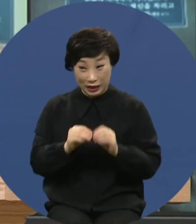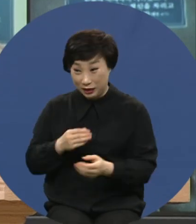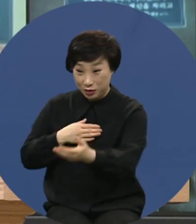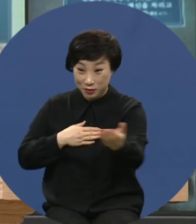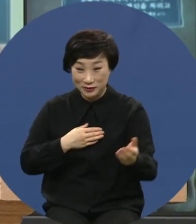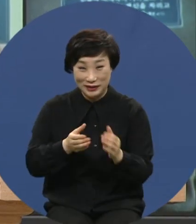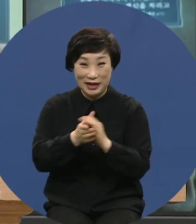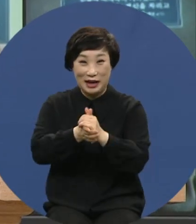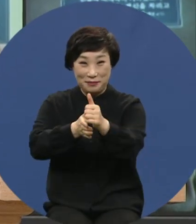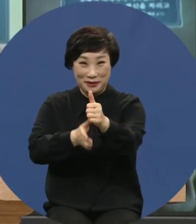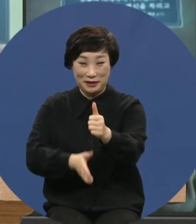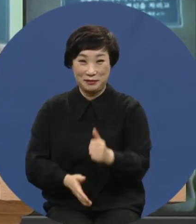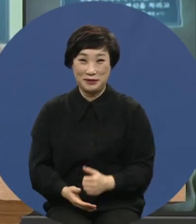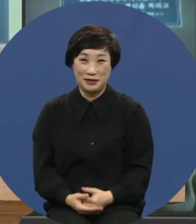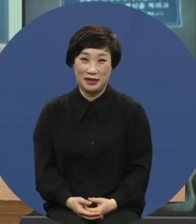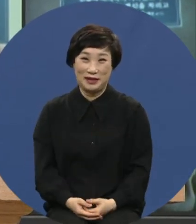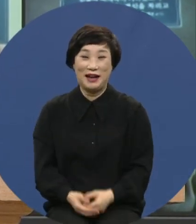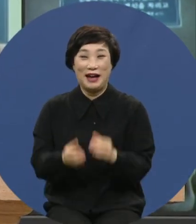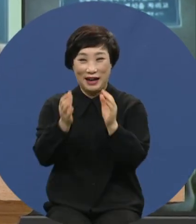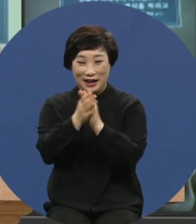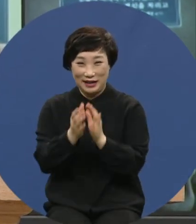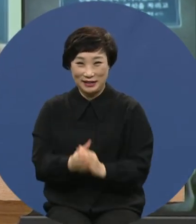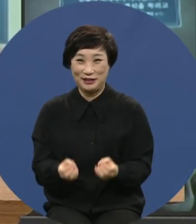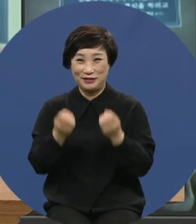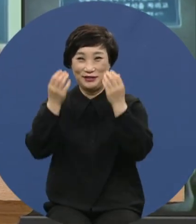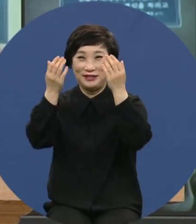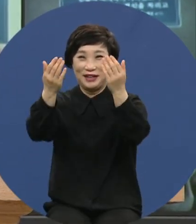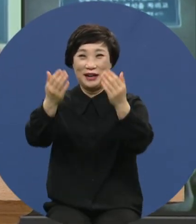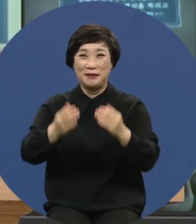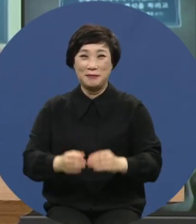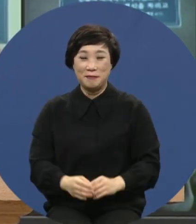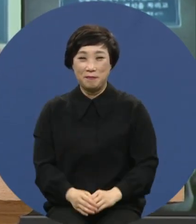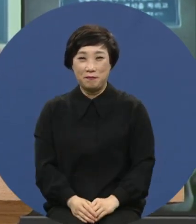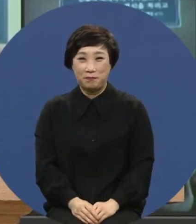동의하시면 아멘 합시다. 할렐루야.